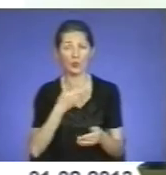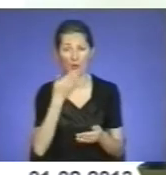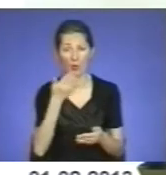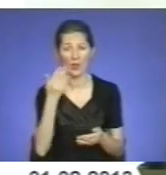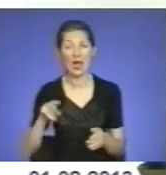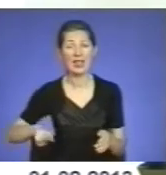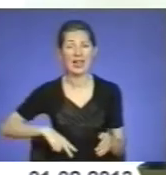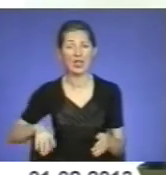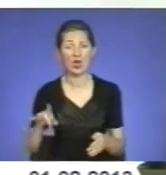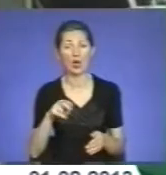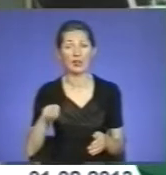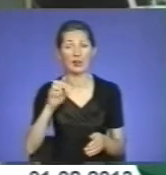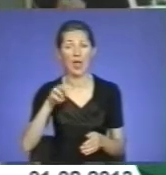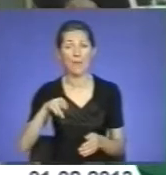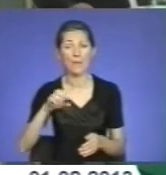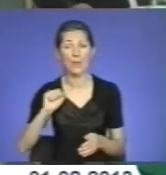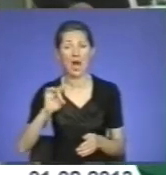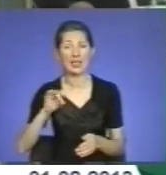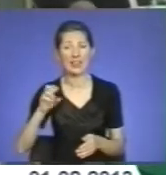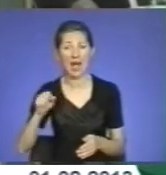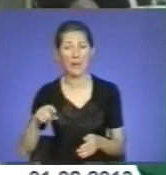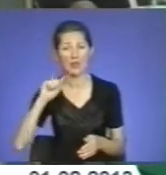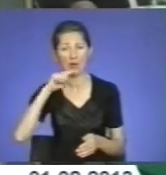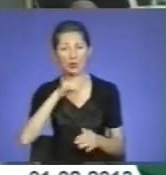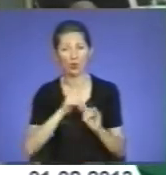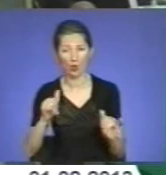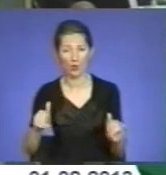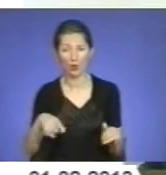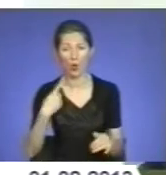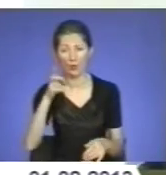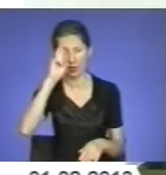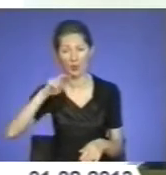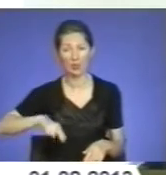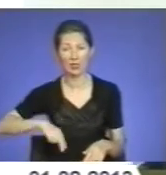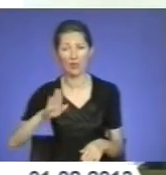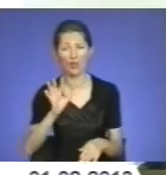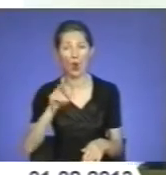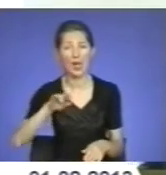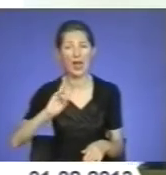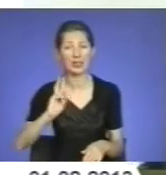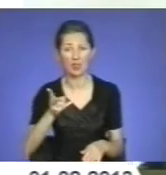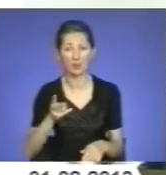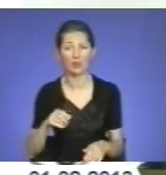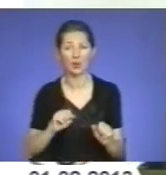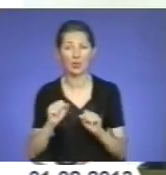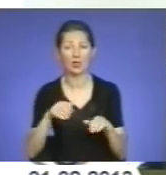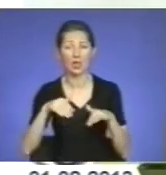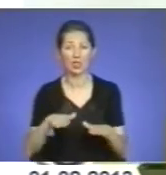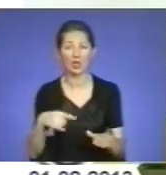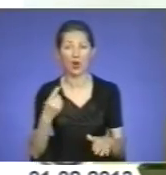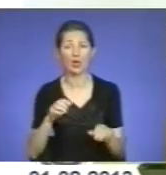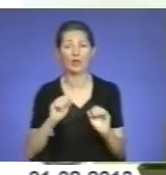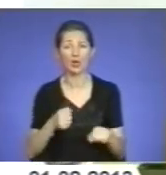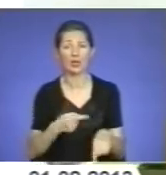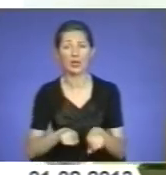департаменту економічного розвитку обласної державної адміністрації Галина Воляник. Управлінські рішення органів влади та діяльність підприємств